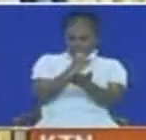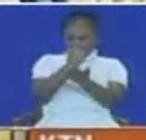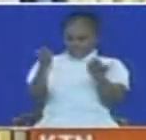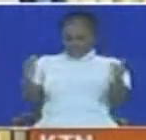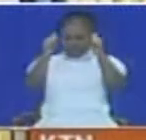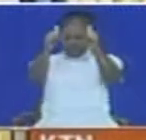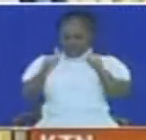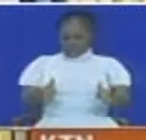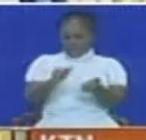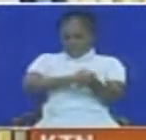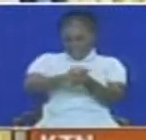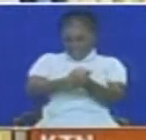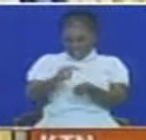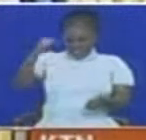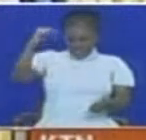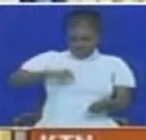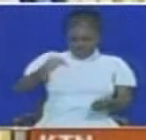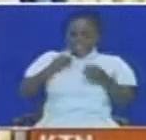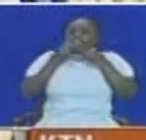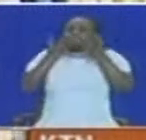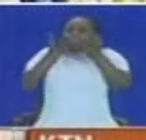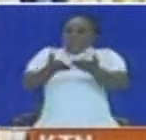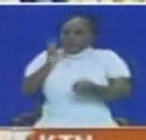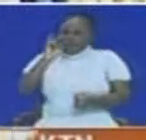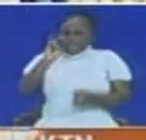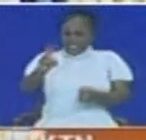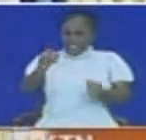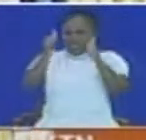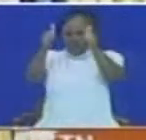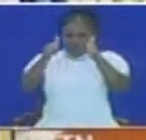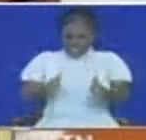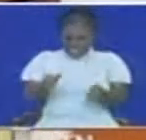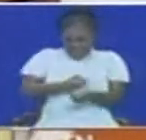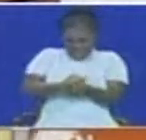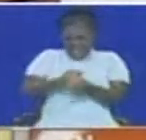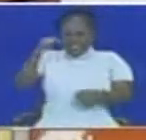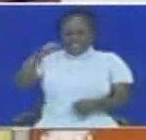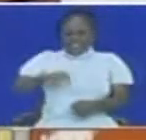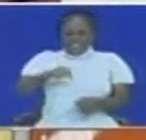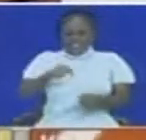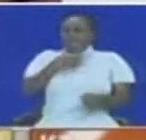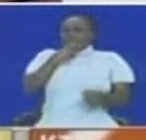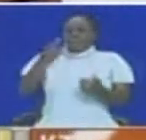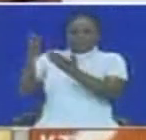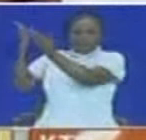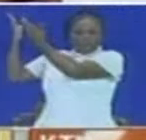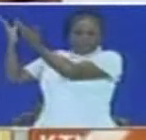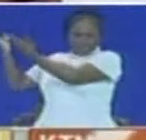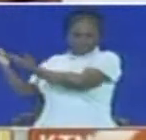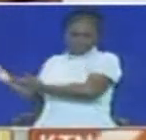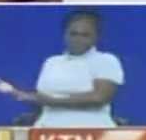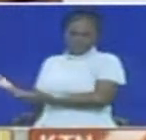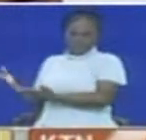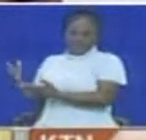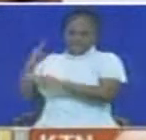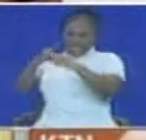Even today, there was information that we look at the Gazette notice for this Friday. Stephen Murugu, Dora Chipkwan, Asenath